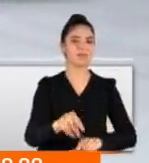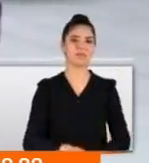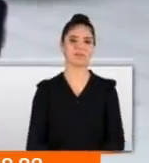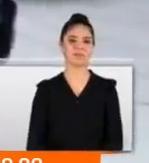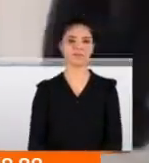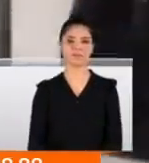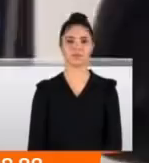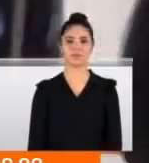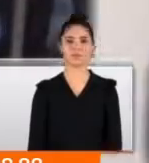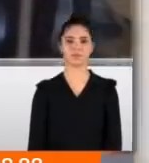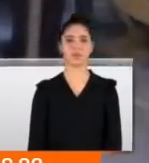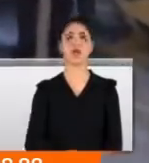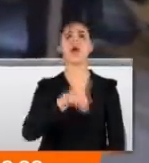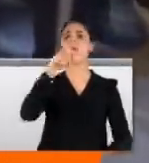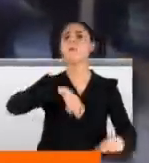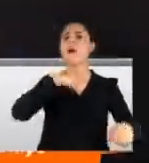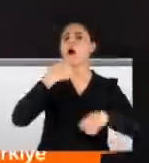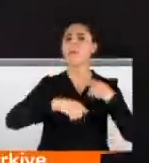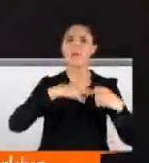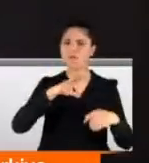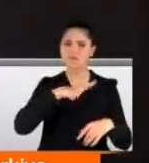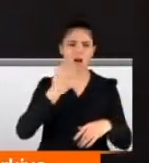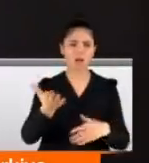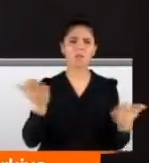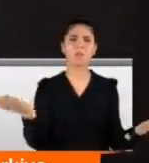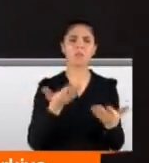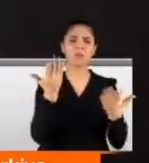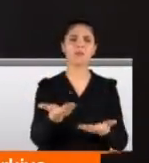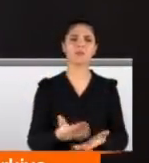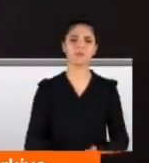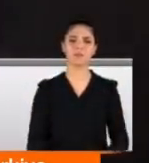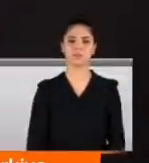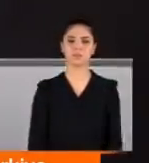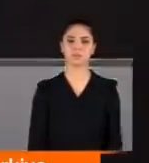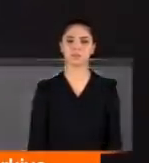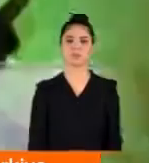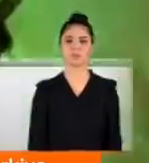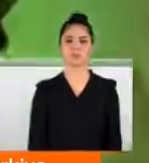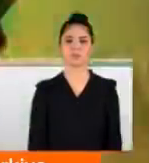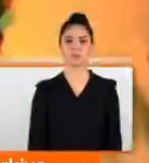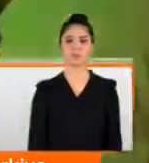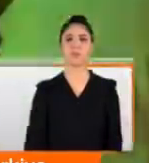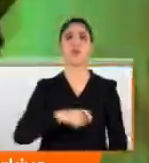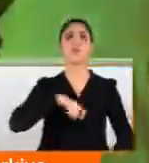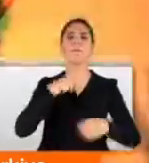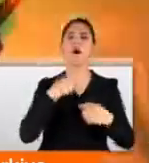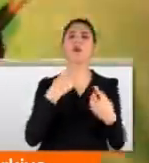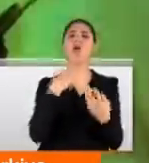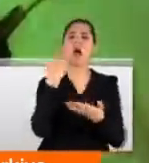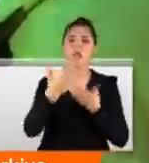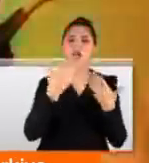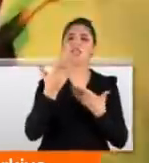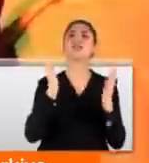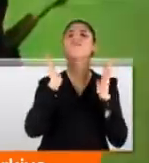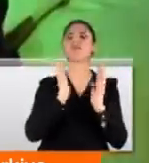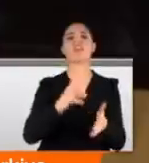İyi çekiyorum. Türlü gerekçe gösterseler de... Ben durakta bekleyip soruyorum. Yolcu arkadan çıkalım mı? Bahaneler sıralasalar da